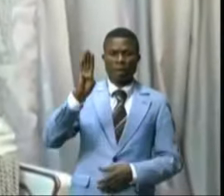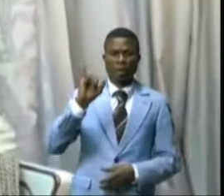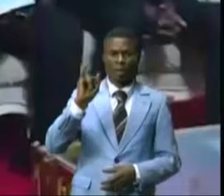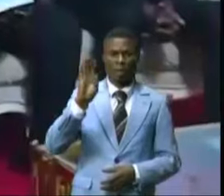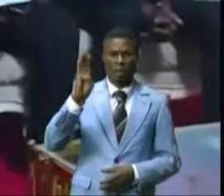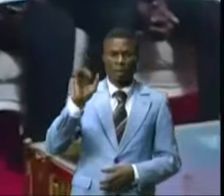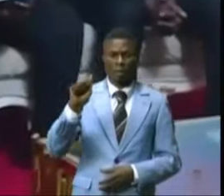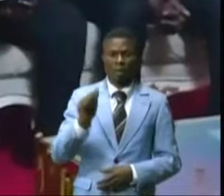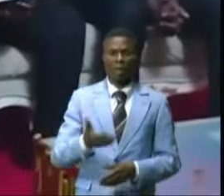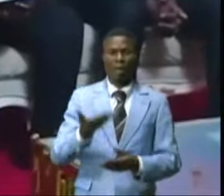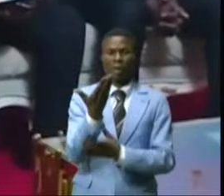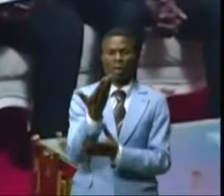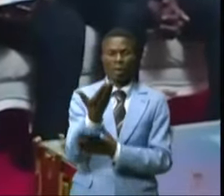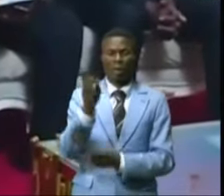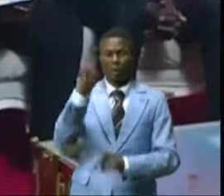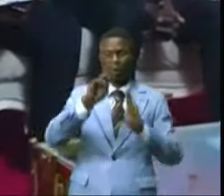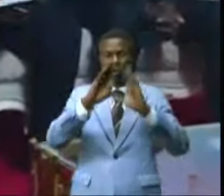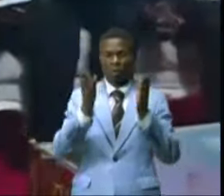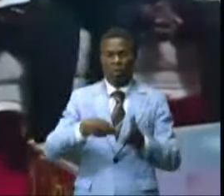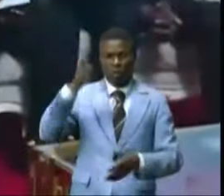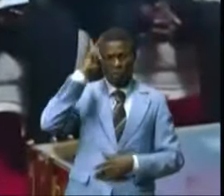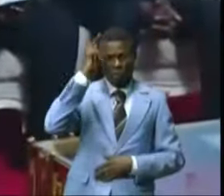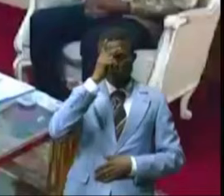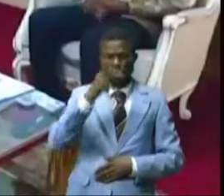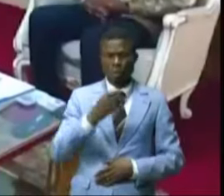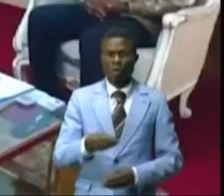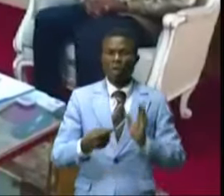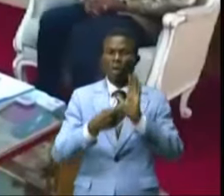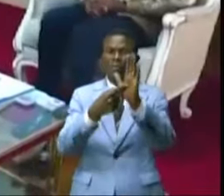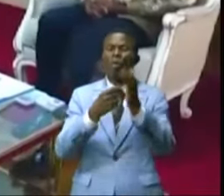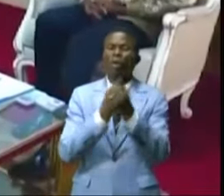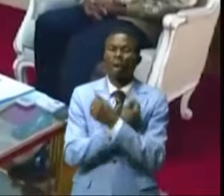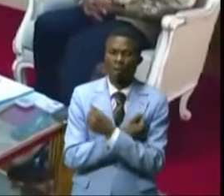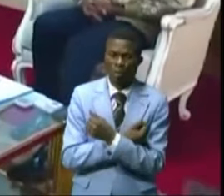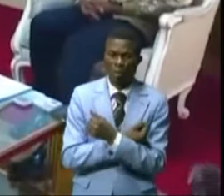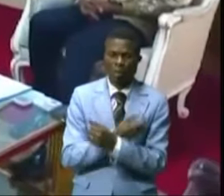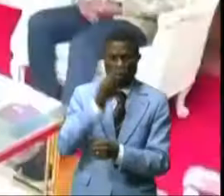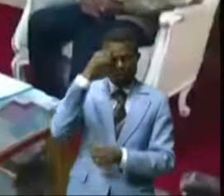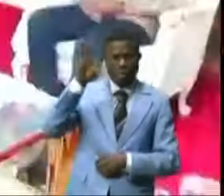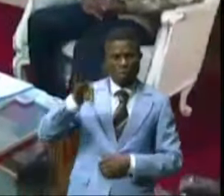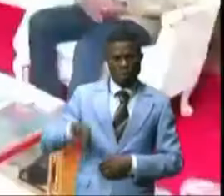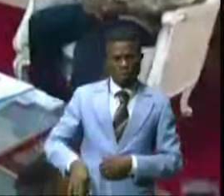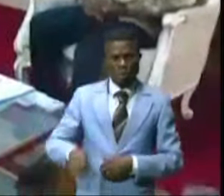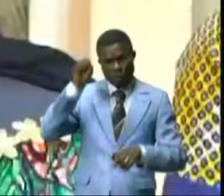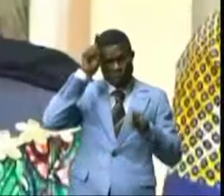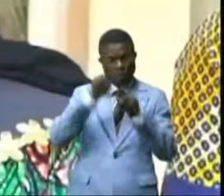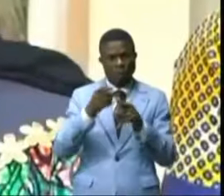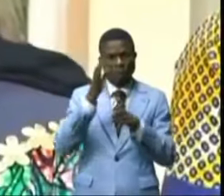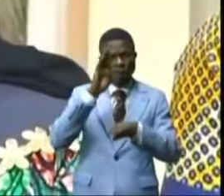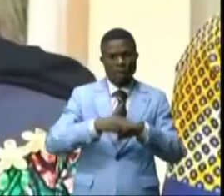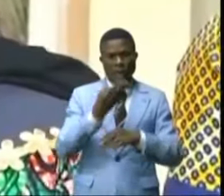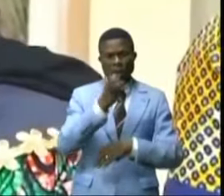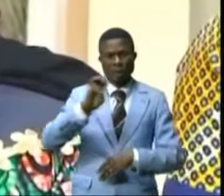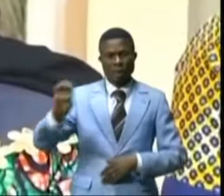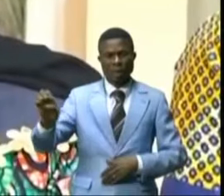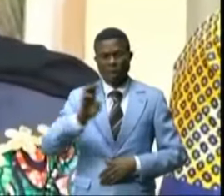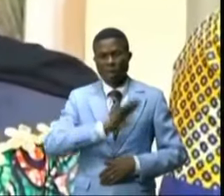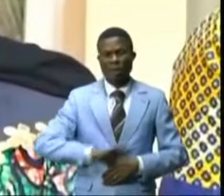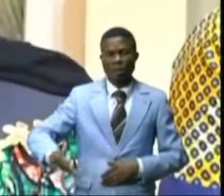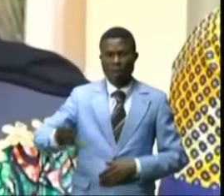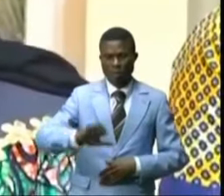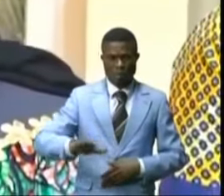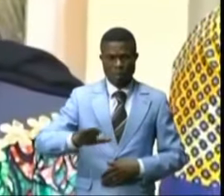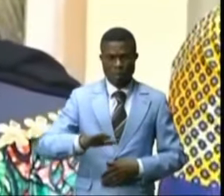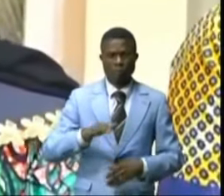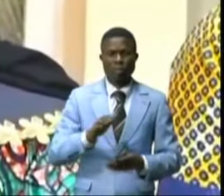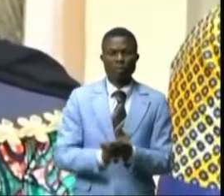les Haut-Katangais à poser chacun un acte solidaire en faveur des frères et sœurs de l'Est du pays. Pour le 8 mars, nous